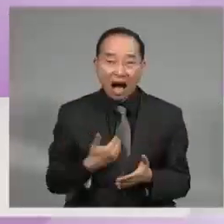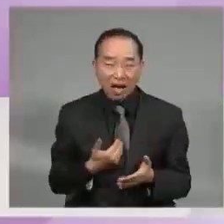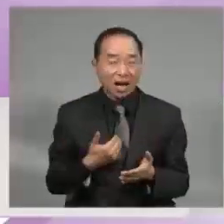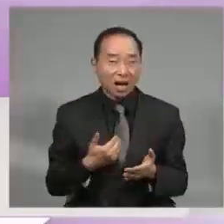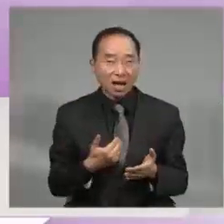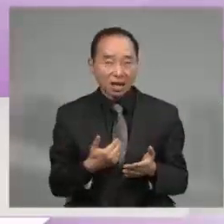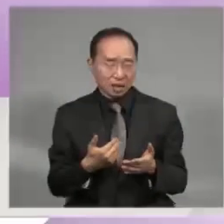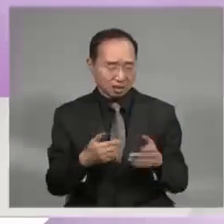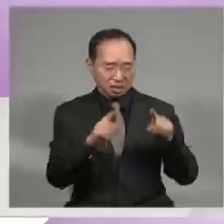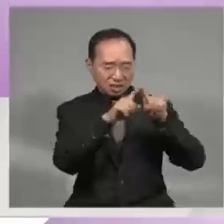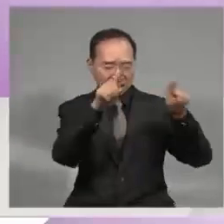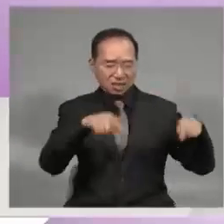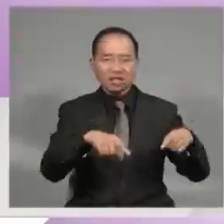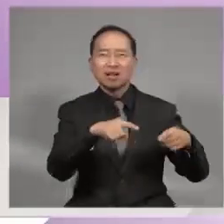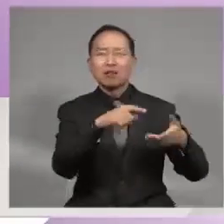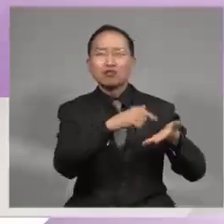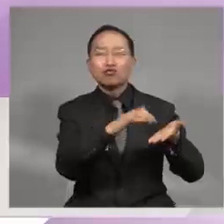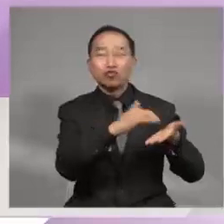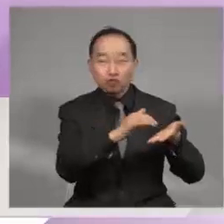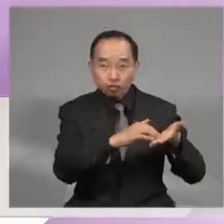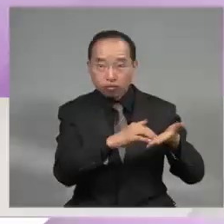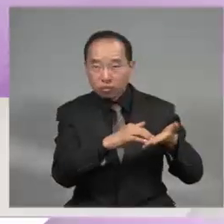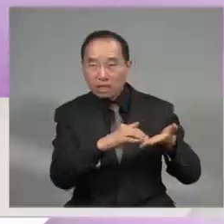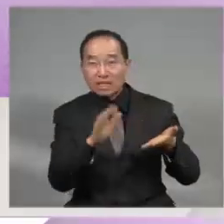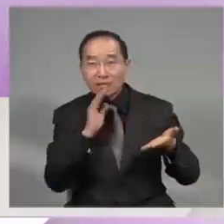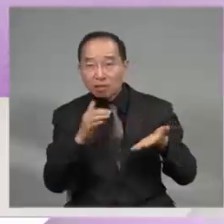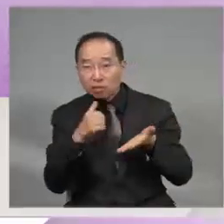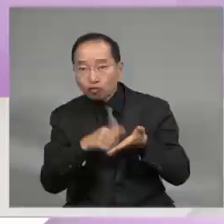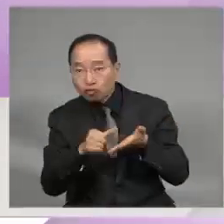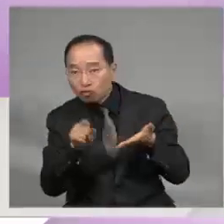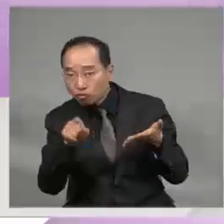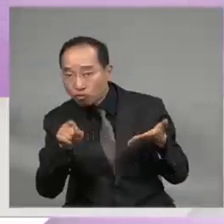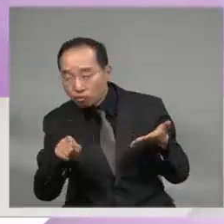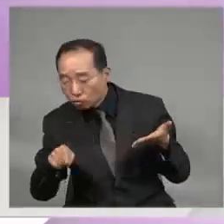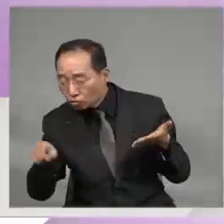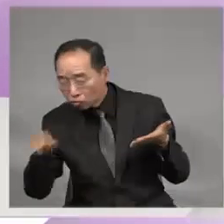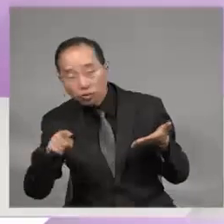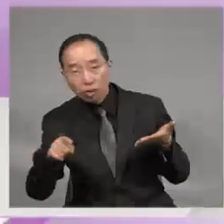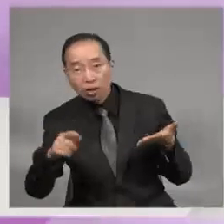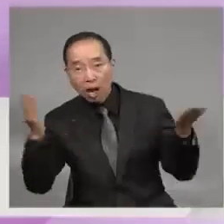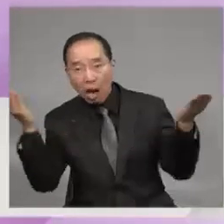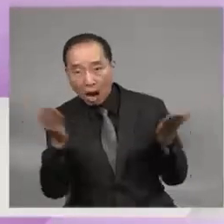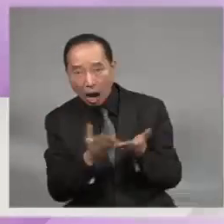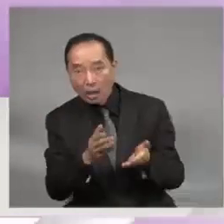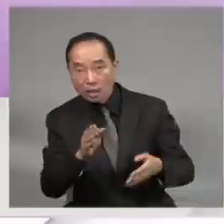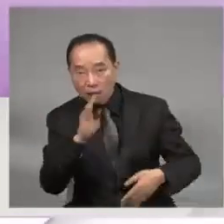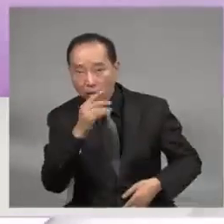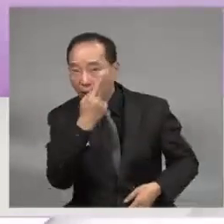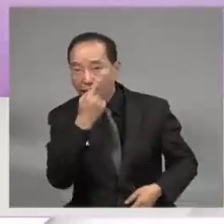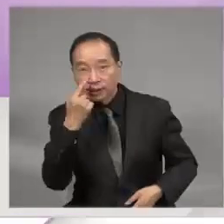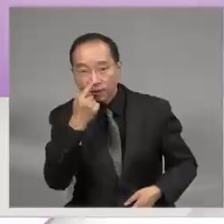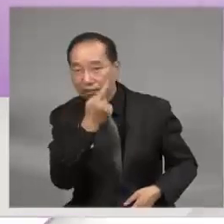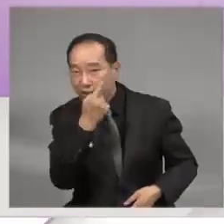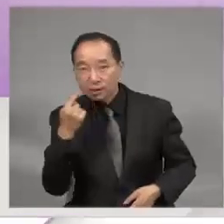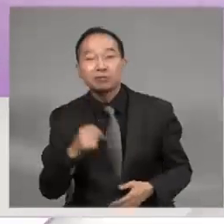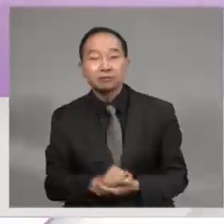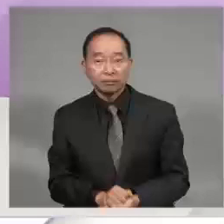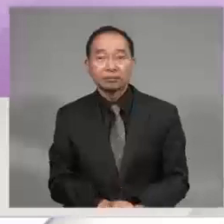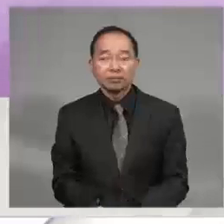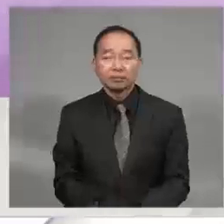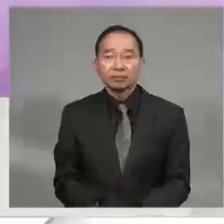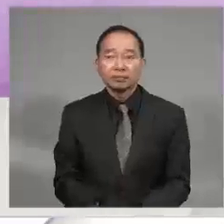인계 인수서에 그 적혀 있는 그 수량이랑 실제로 저기 해송용 봉투 운반 상자 안에 들어있는 해송용 봉투 수가